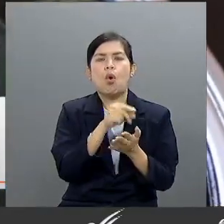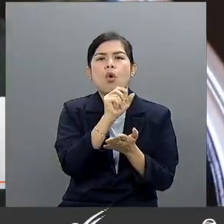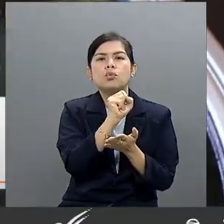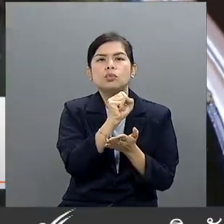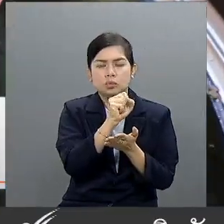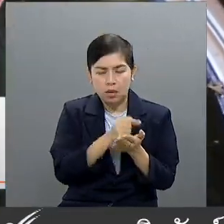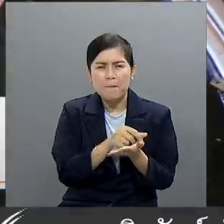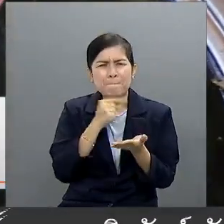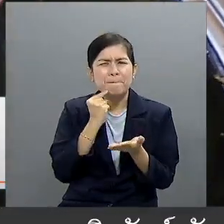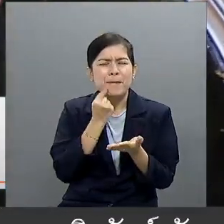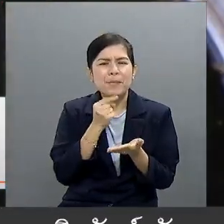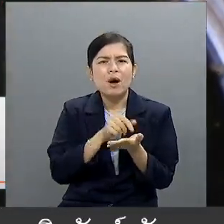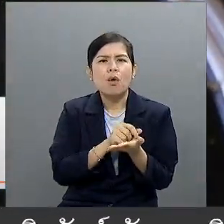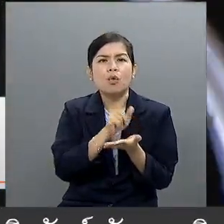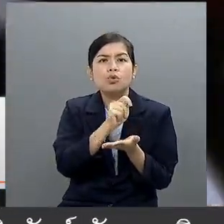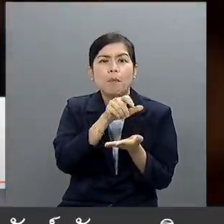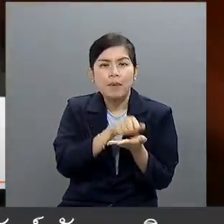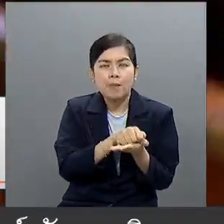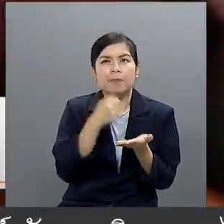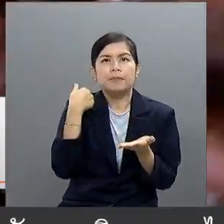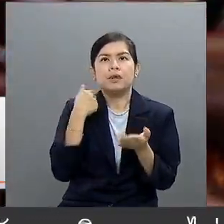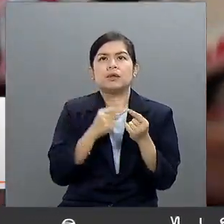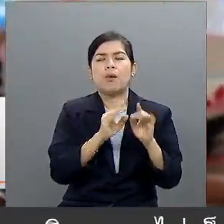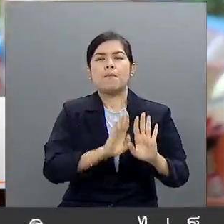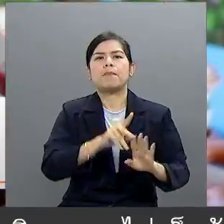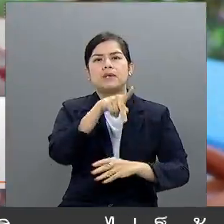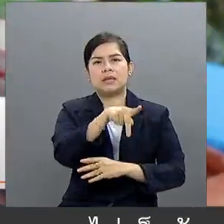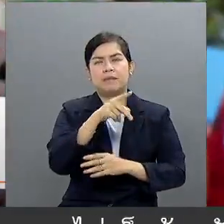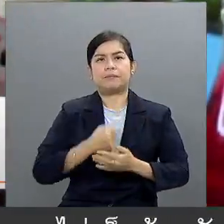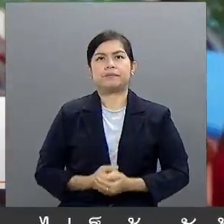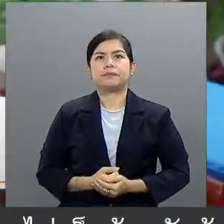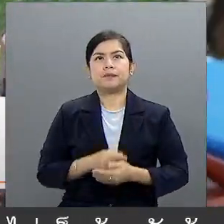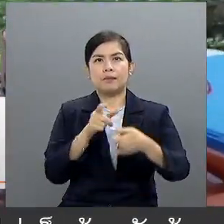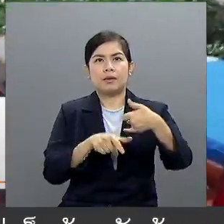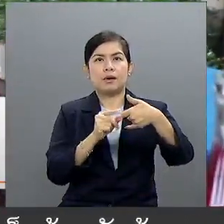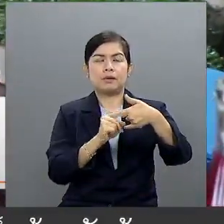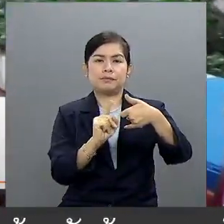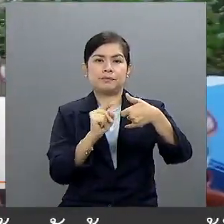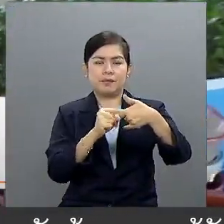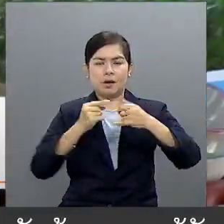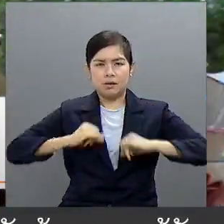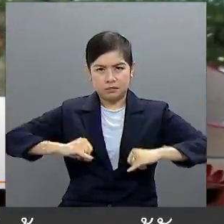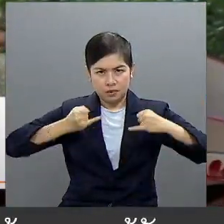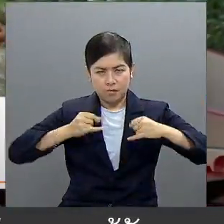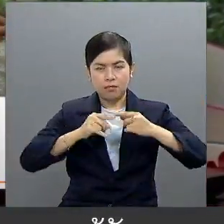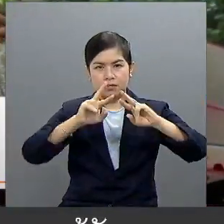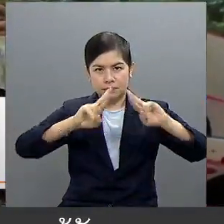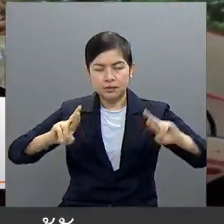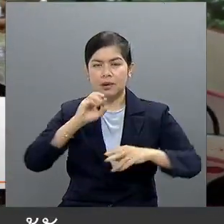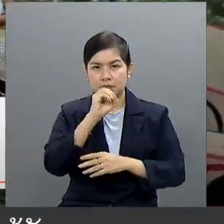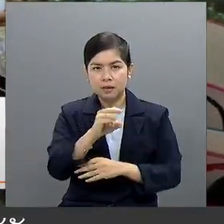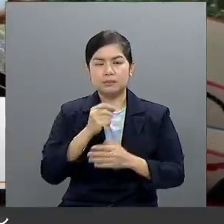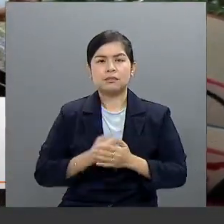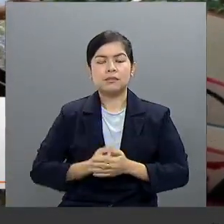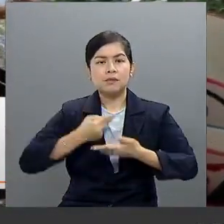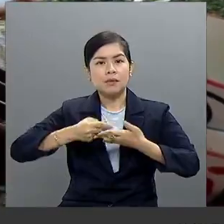สวนที่จังหวัดพิษณุโลกครับคุณสุกันดาแก้วแจ้งเจ้าของร้านก็เล่าว่าก๋วยเตี๋ยวทุกชามของทางร้านจะ